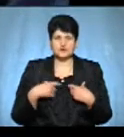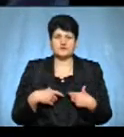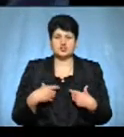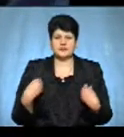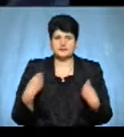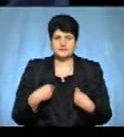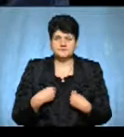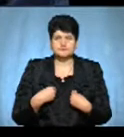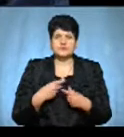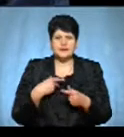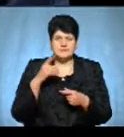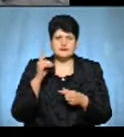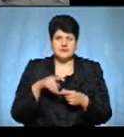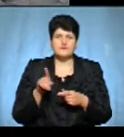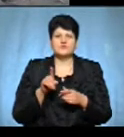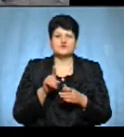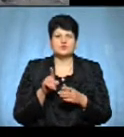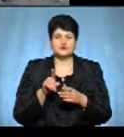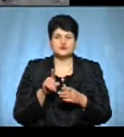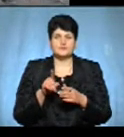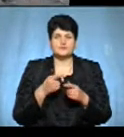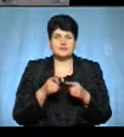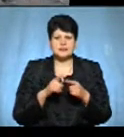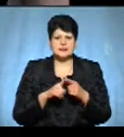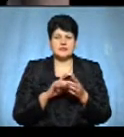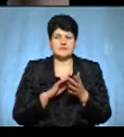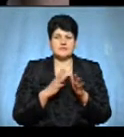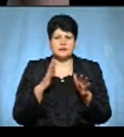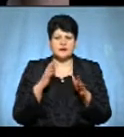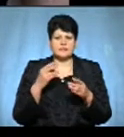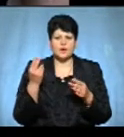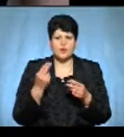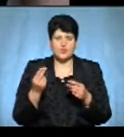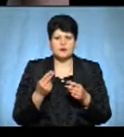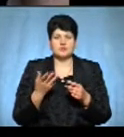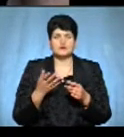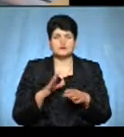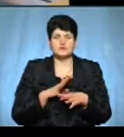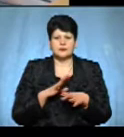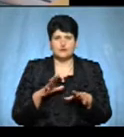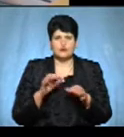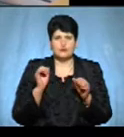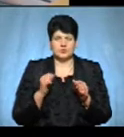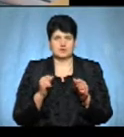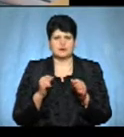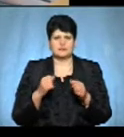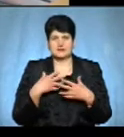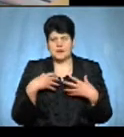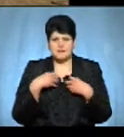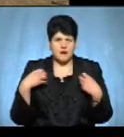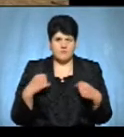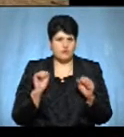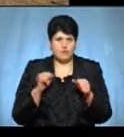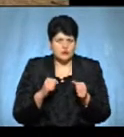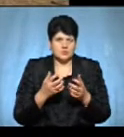фактично я знав, що таке цей яскравий колір, незважаючи на те, що на ньому написано «Преса», все одно можна отримати кулю.